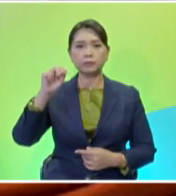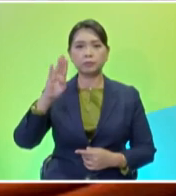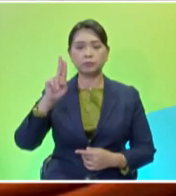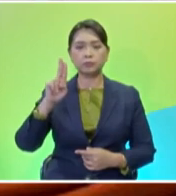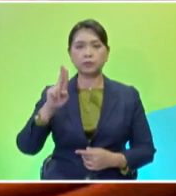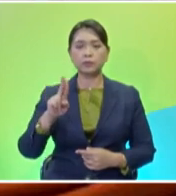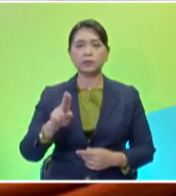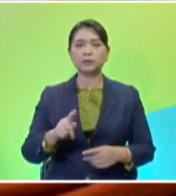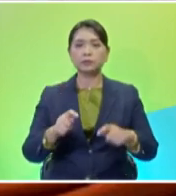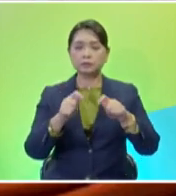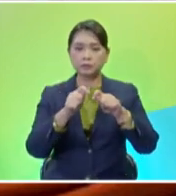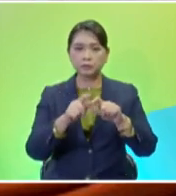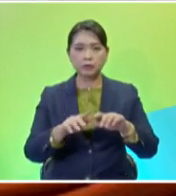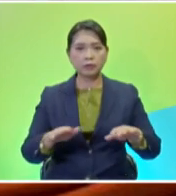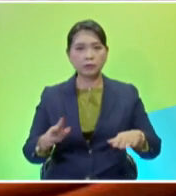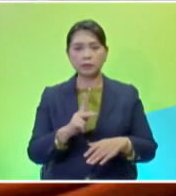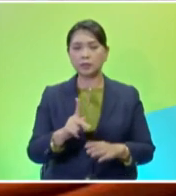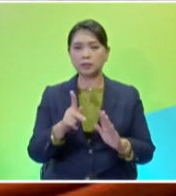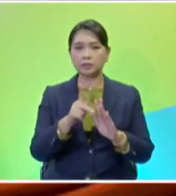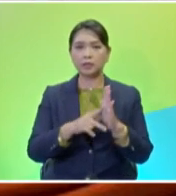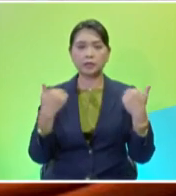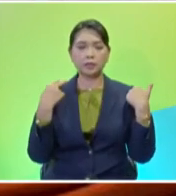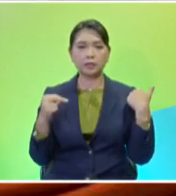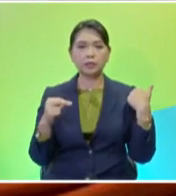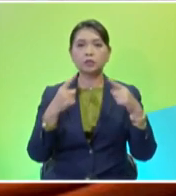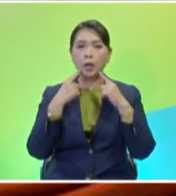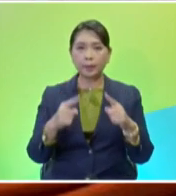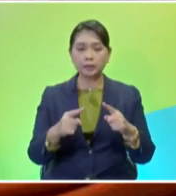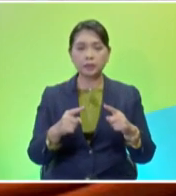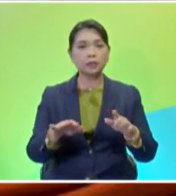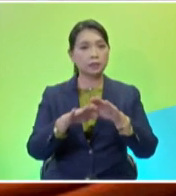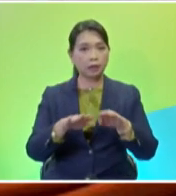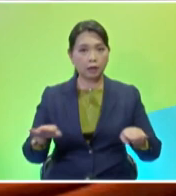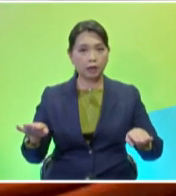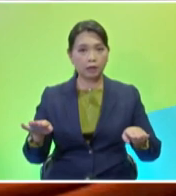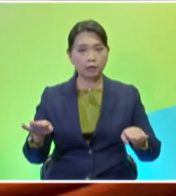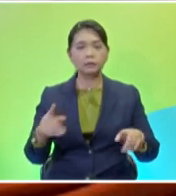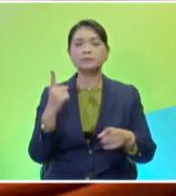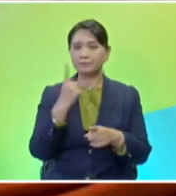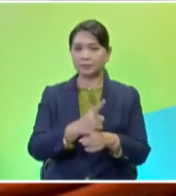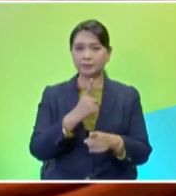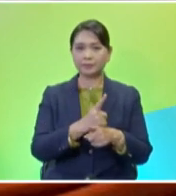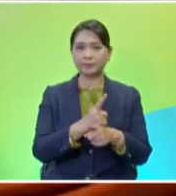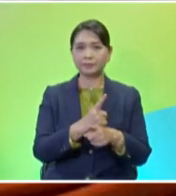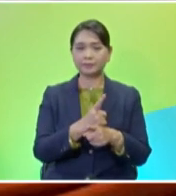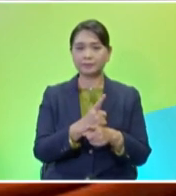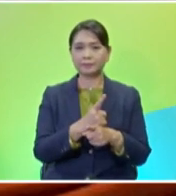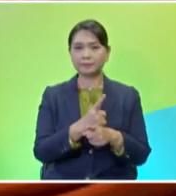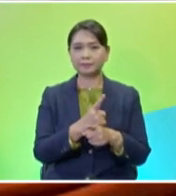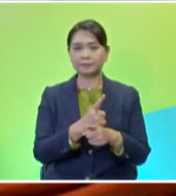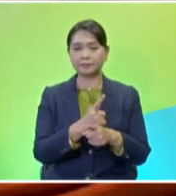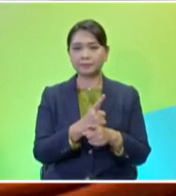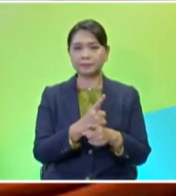keadaan Hah jawabannya di situ tenang kita berikan 5 Wah untuk siapa tadi yang